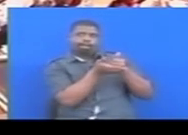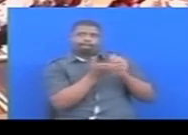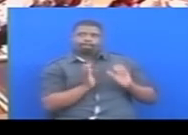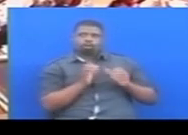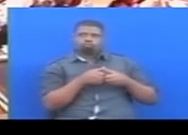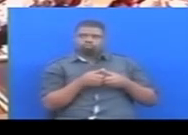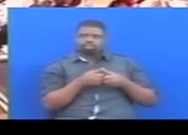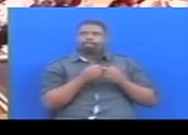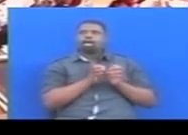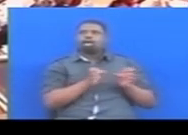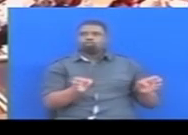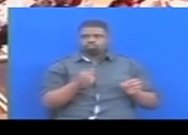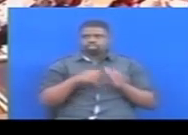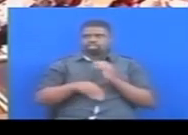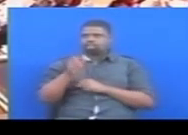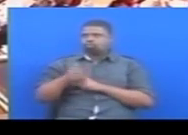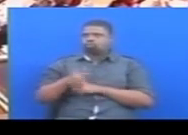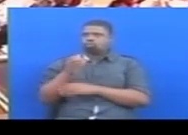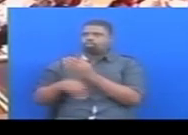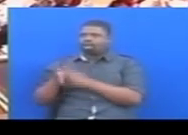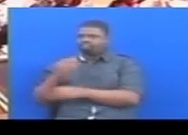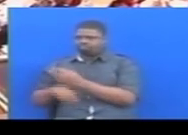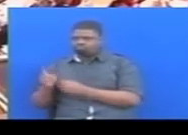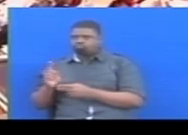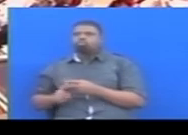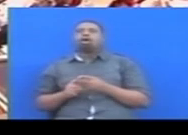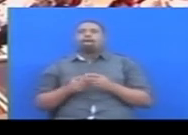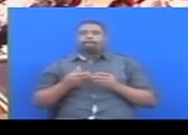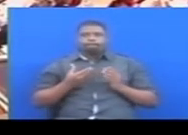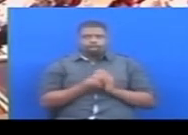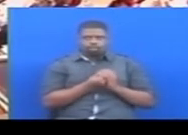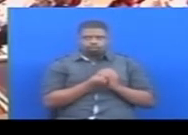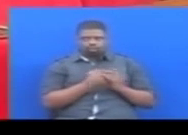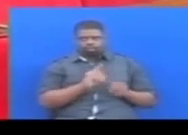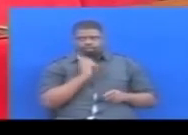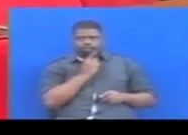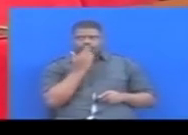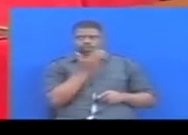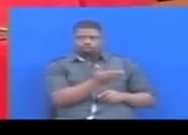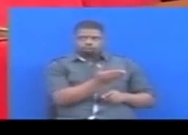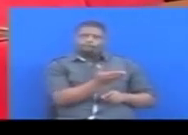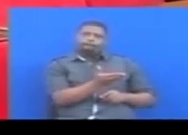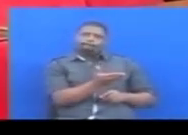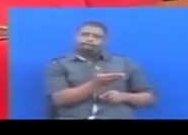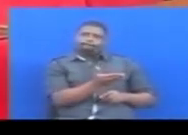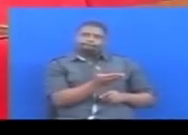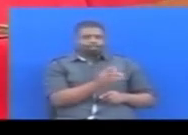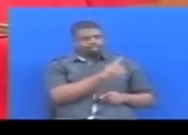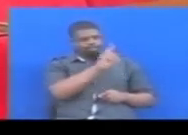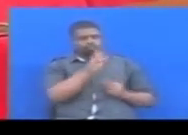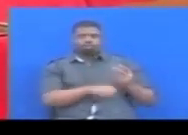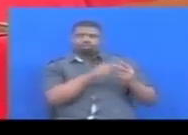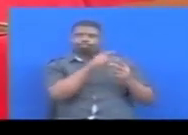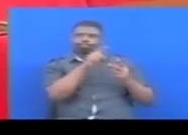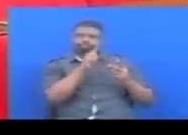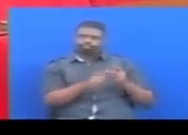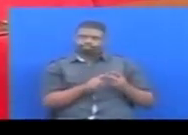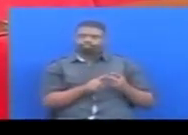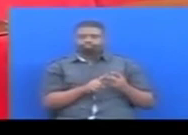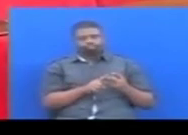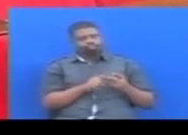hasa watu wenye ulemavu. Pamoja na majibu hayo, Mheshimiwa Naibu Spika, ninaomba kuuliza maswali mawili ya nyongeza. Swali